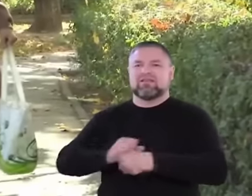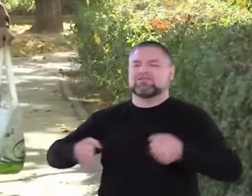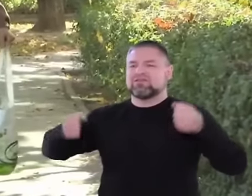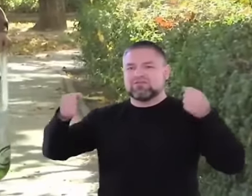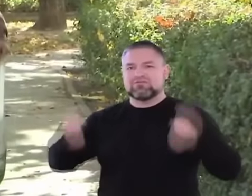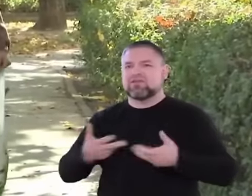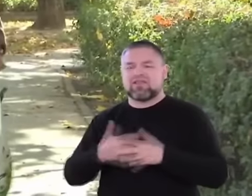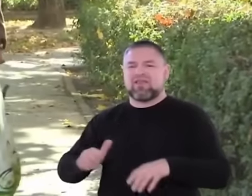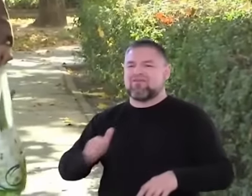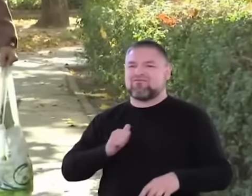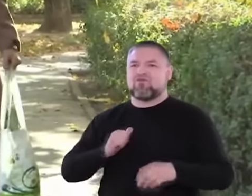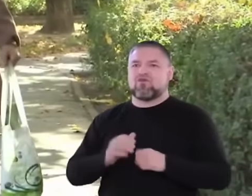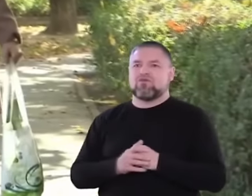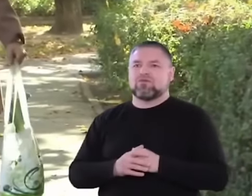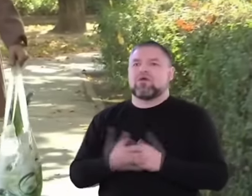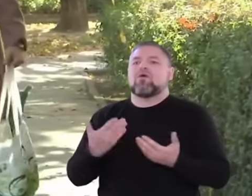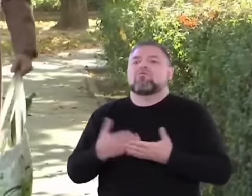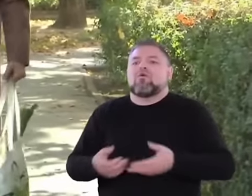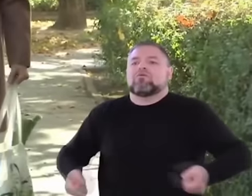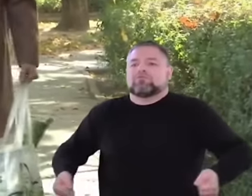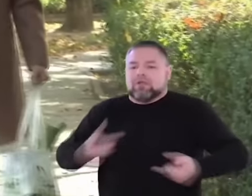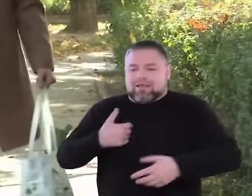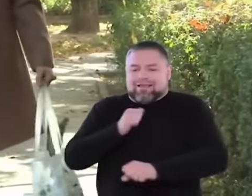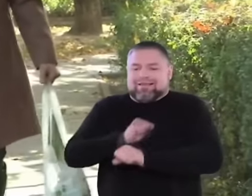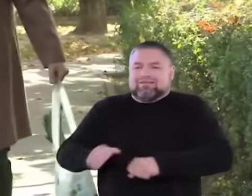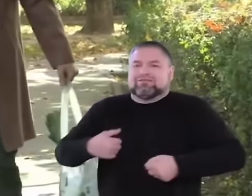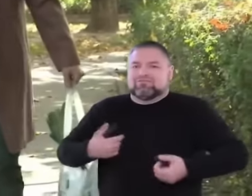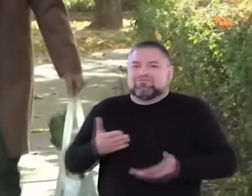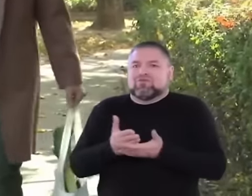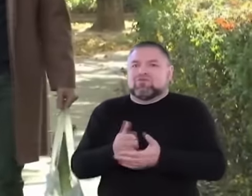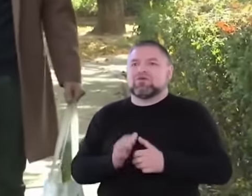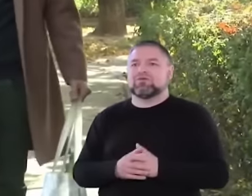ciężkie, tylko niewygodne trochę. No, ale po co nosić, jak ja jestem?